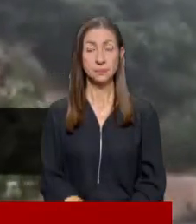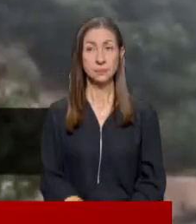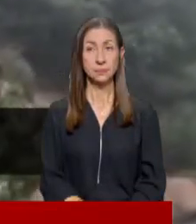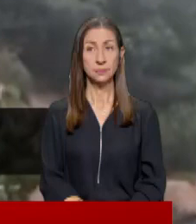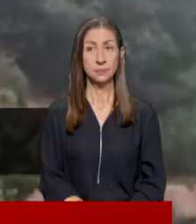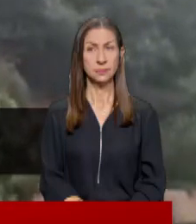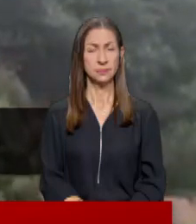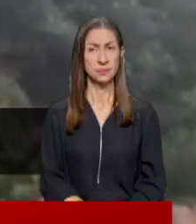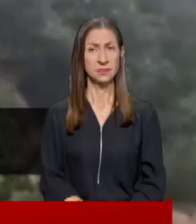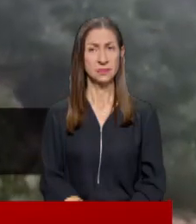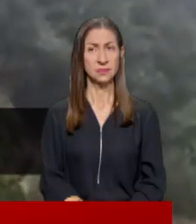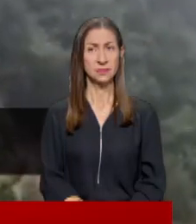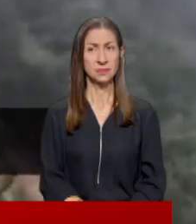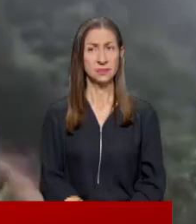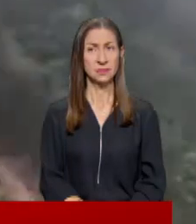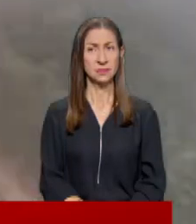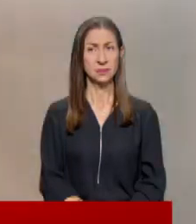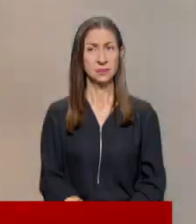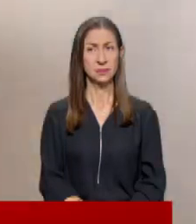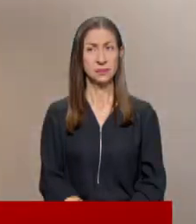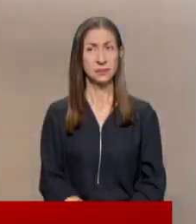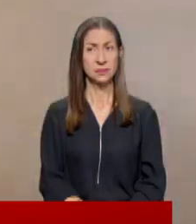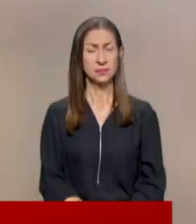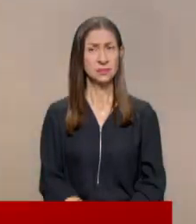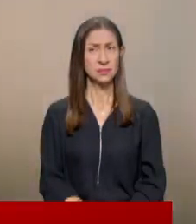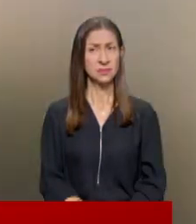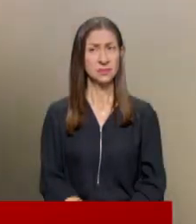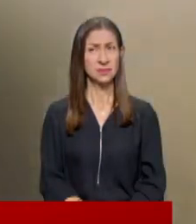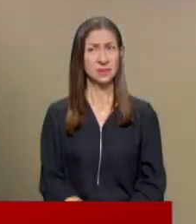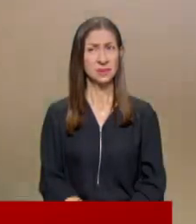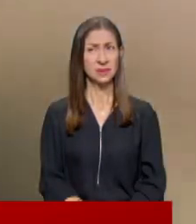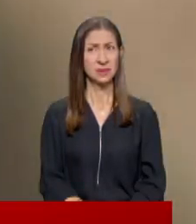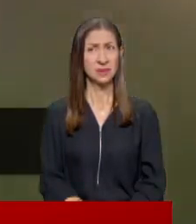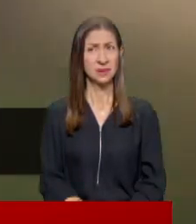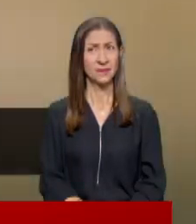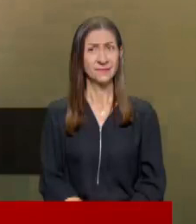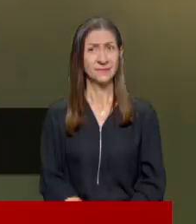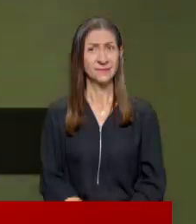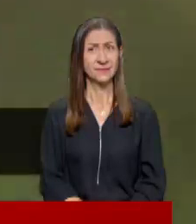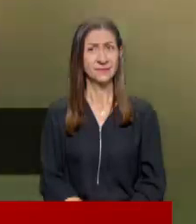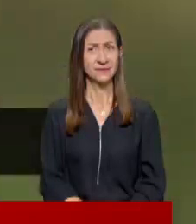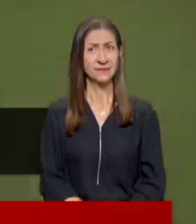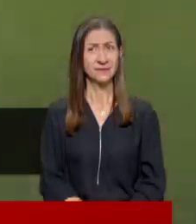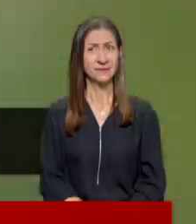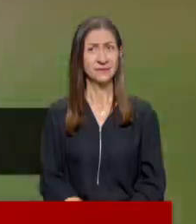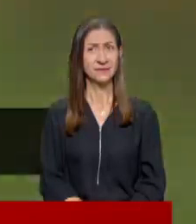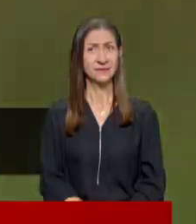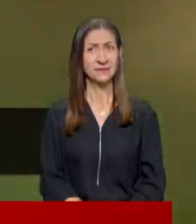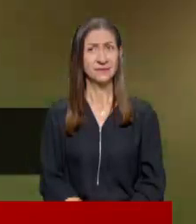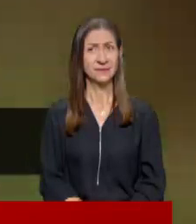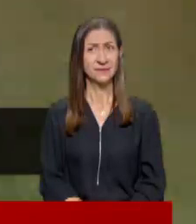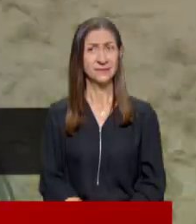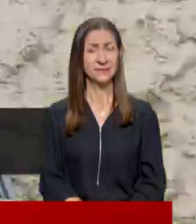Heyelan oluyor. Heyelan geliyor. Kaçın. Ano. Ano. Bitti, çok bitti. Çok